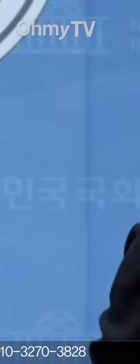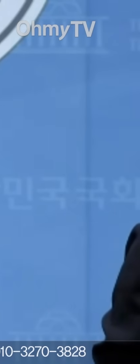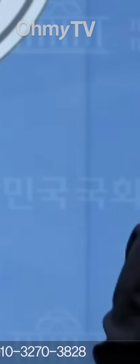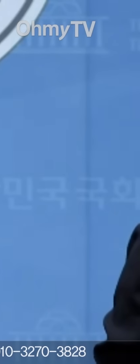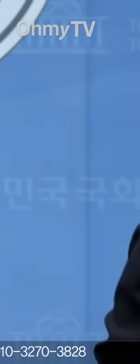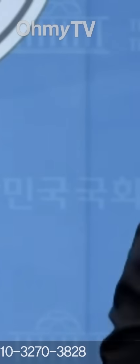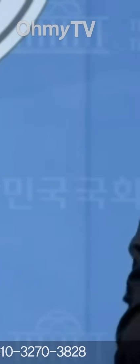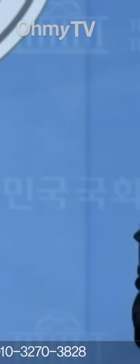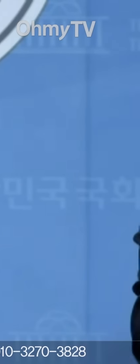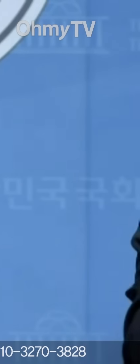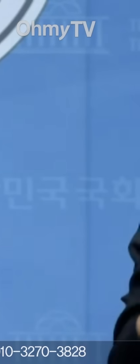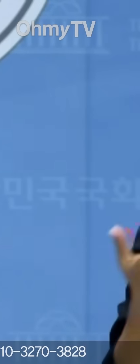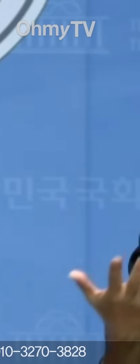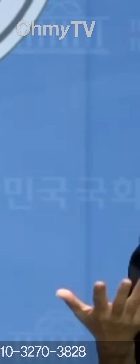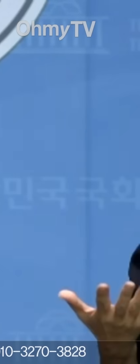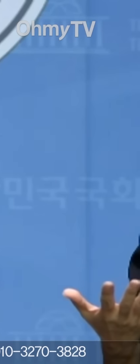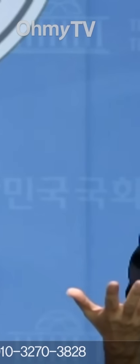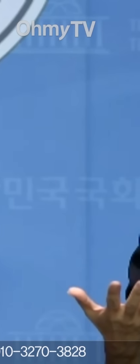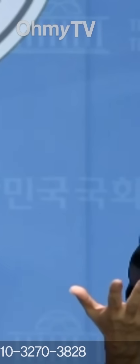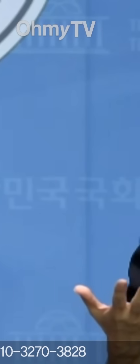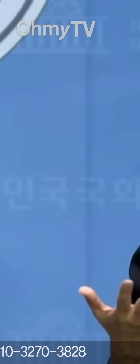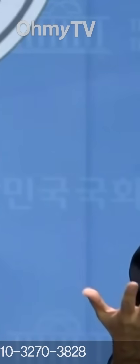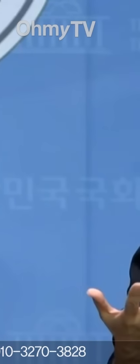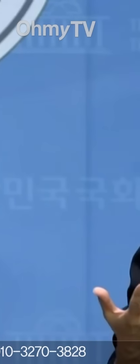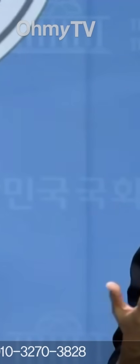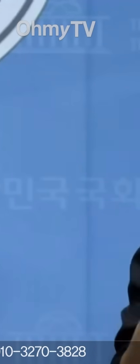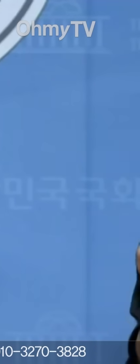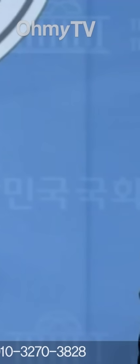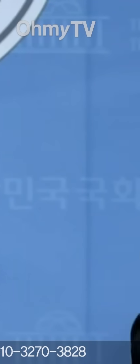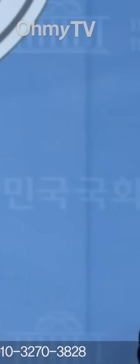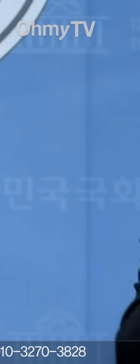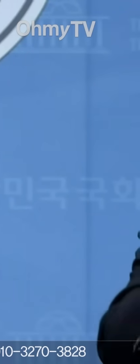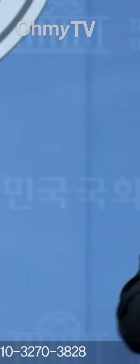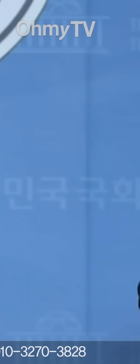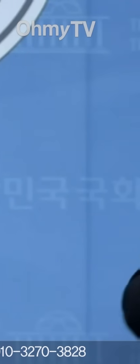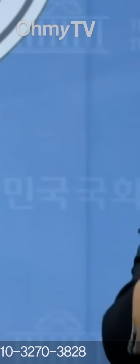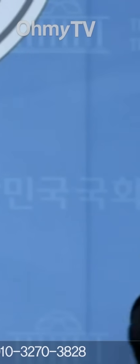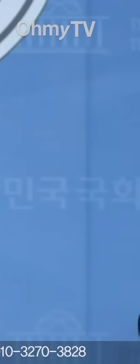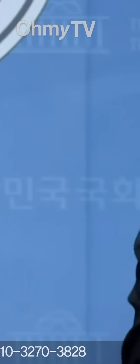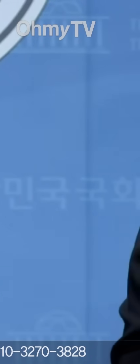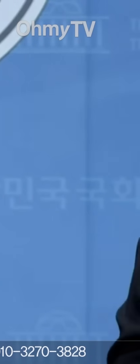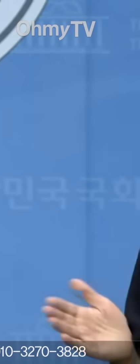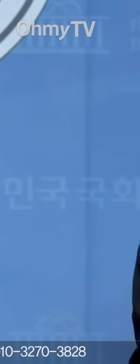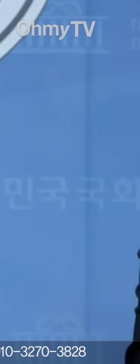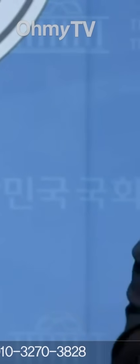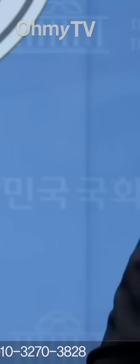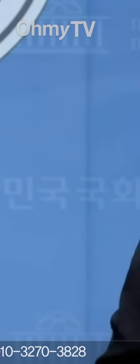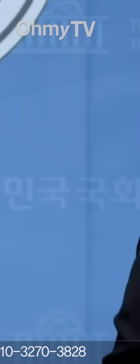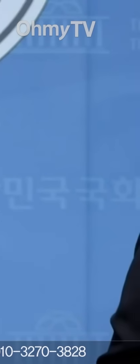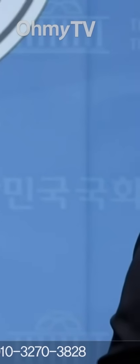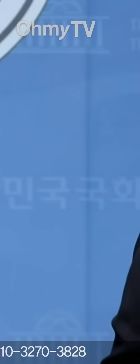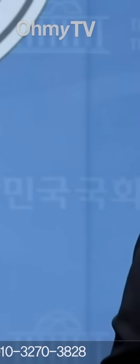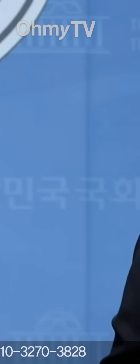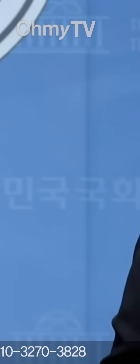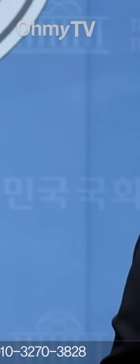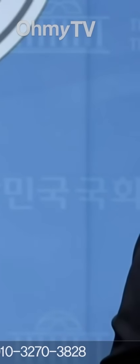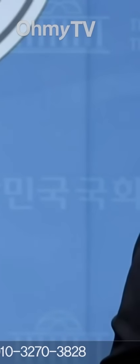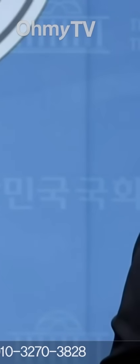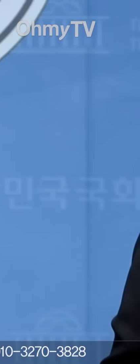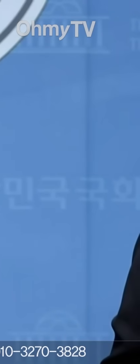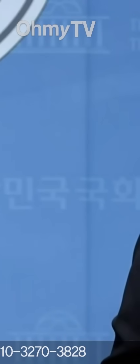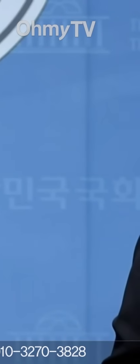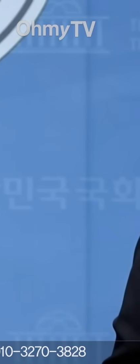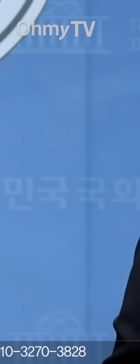어떠한 물증도, 어떠한 증거도, 어떠한 기초정황 자료도 실질 물건으로 제시하지